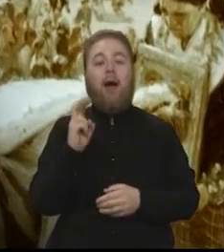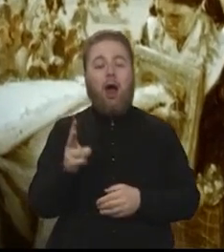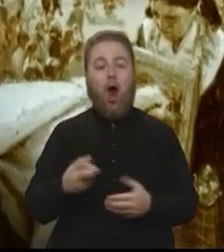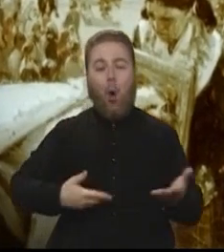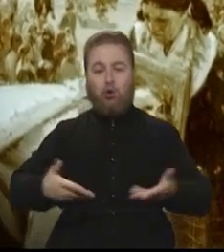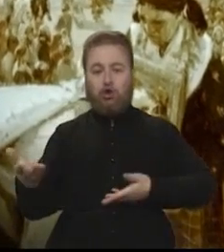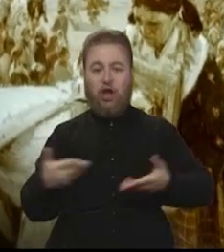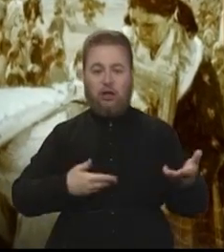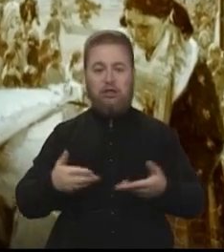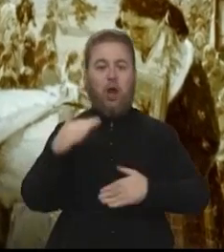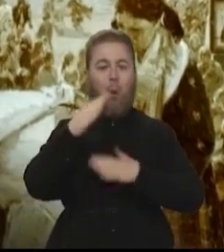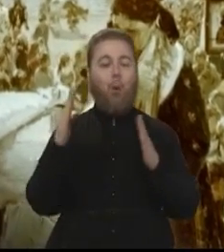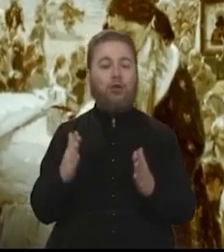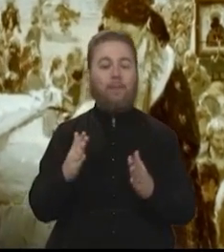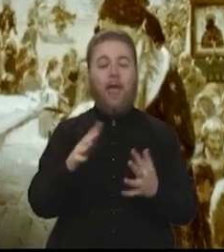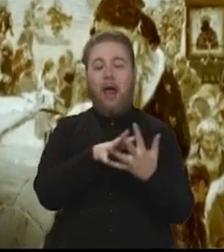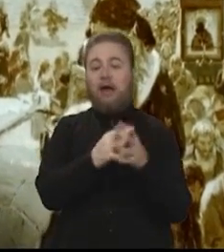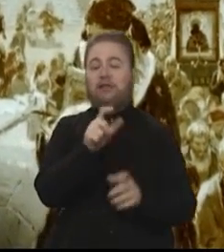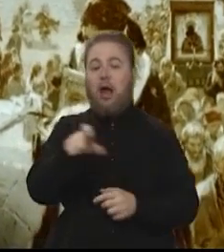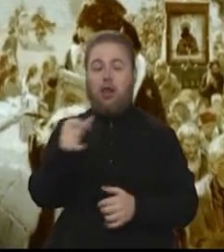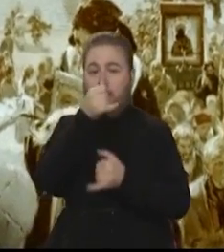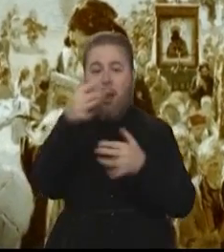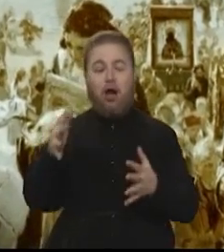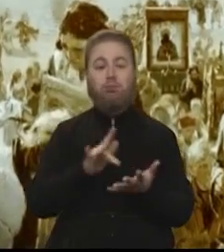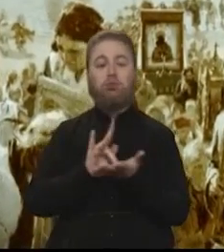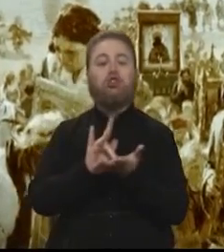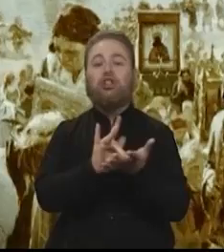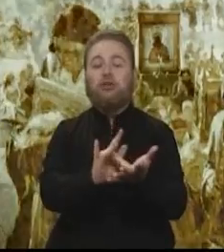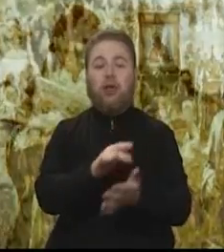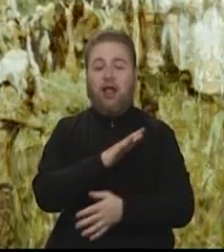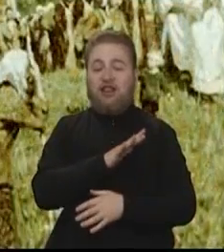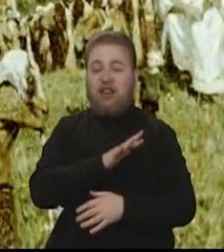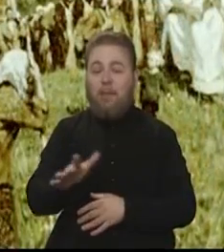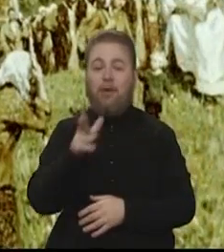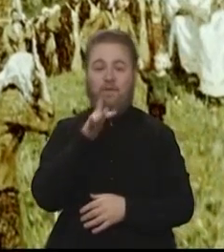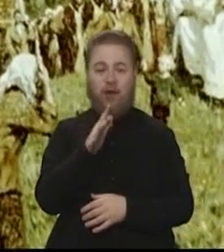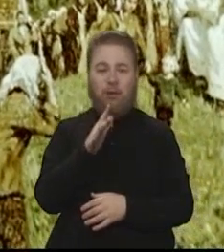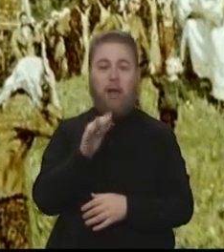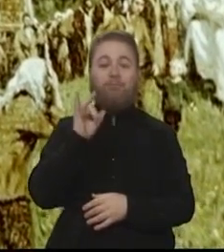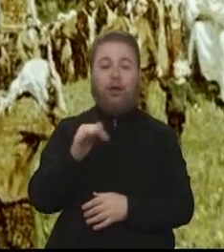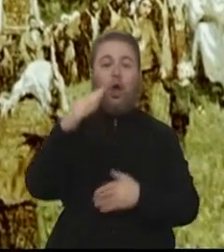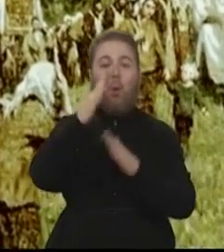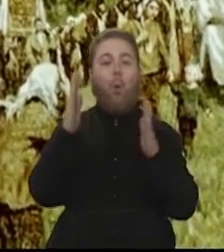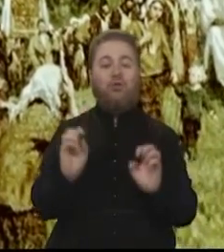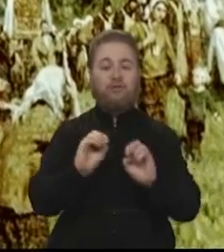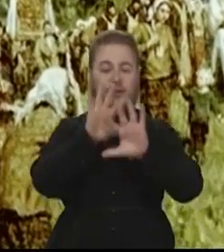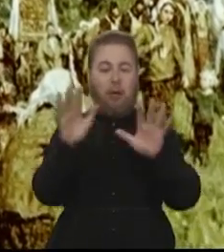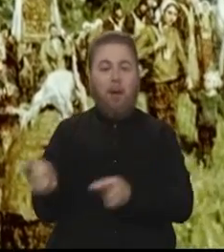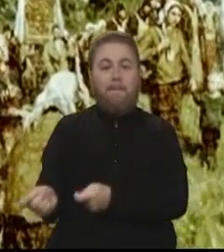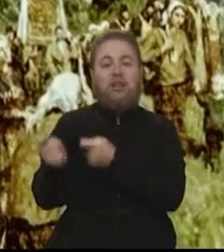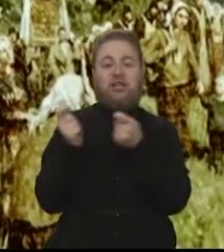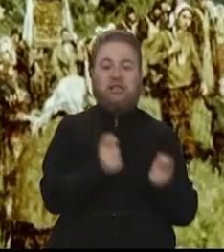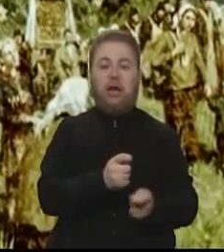иконами. Крестьяне не могли путешествовать по земле, потому что у них не было на это времени. и иконы святыни приносили к